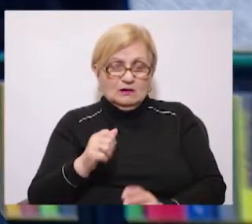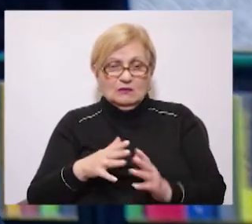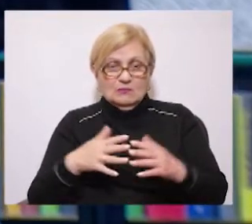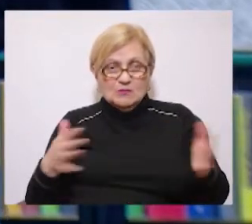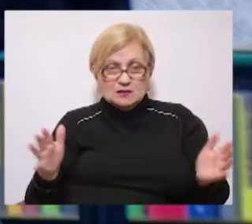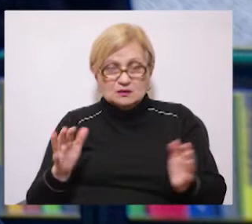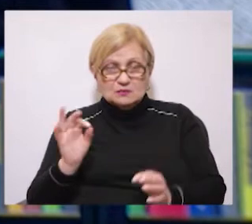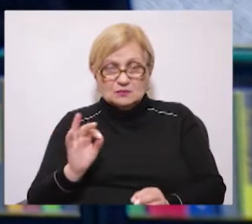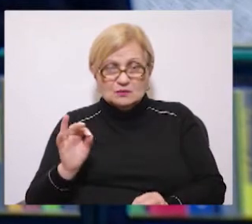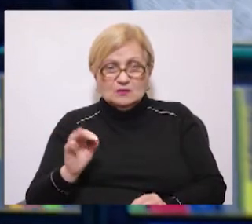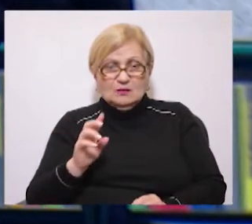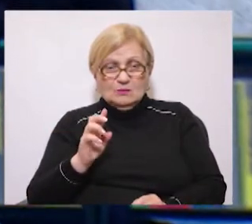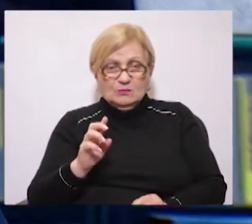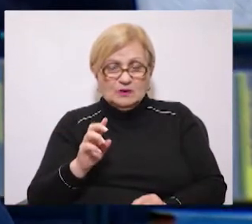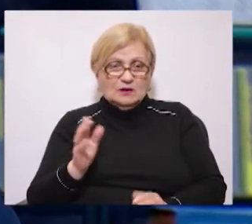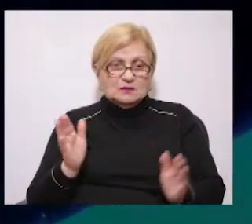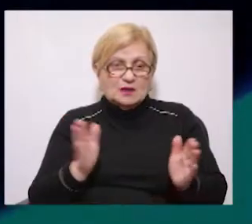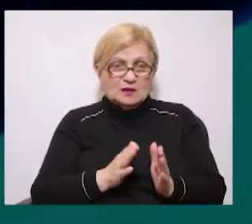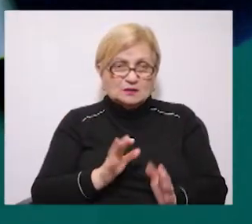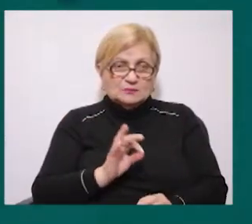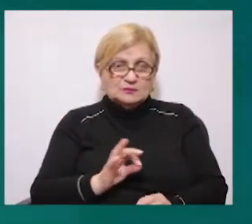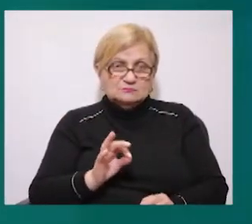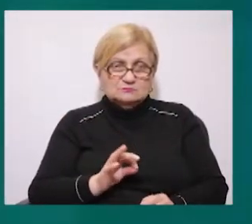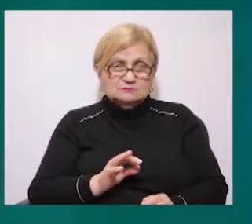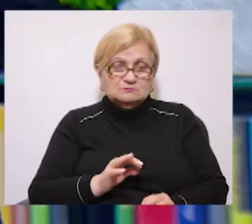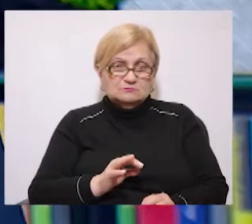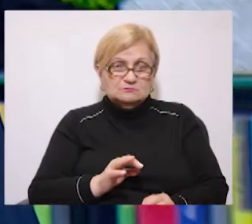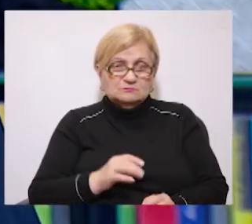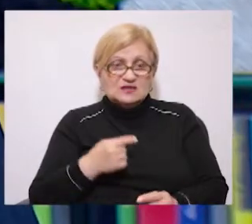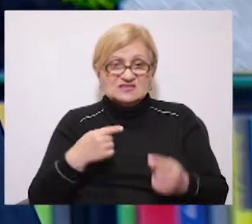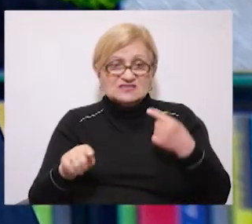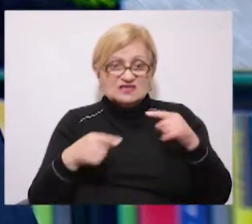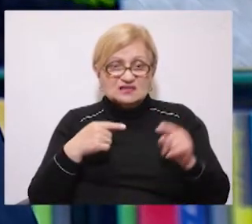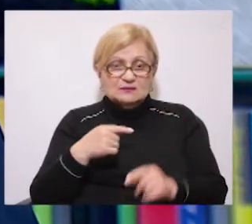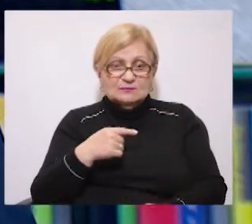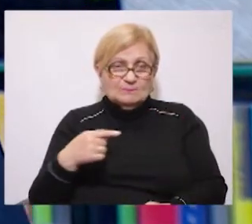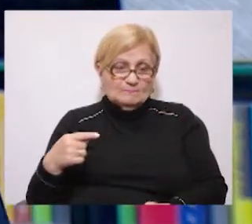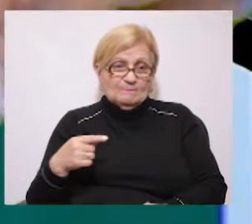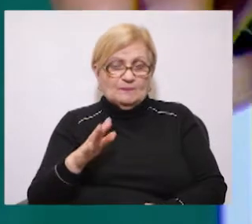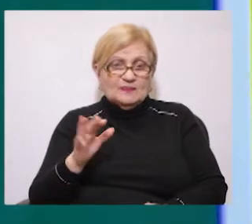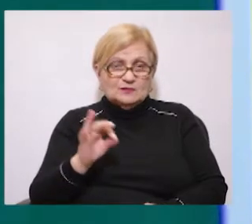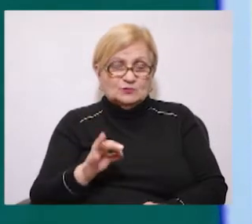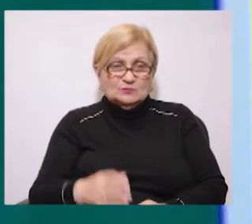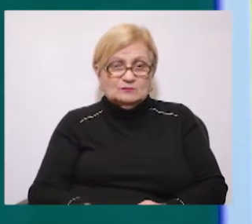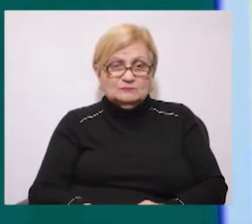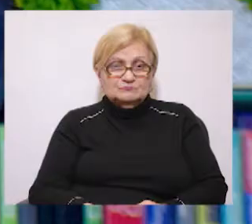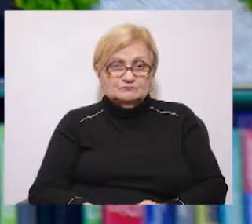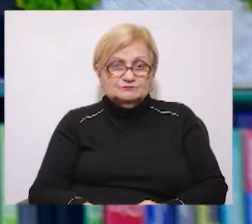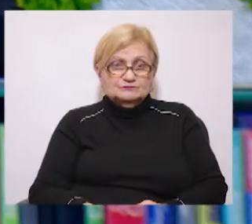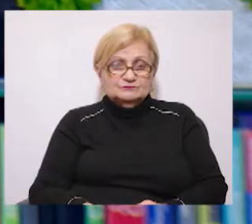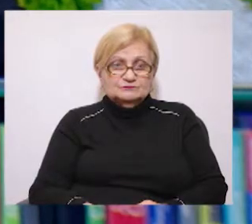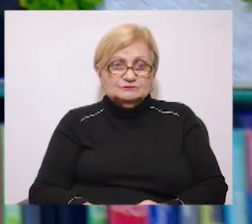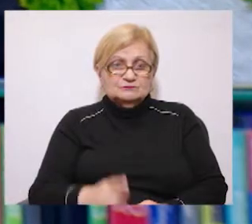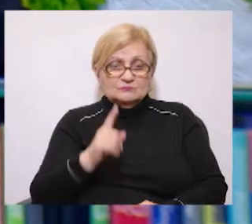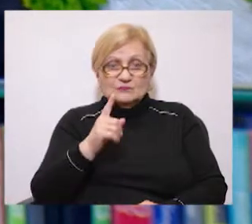მეტი 0-ზე, b ნაკლები 0-ზე. ფაქტობრივად რა ჩავწერე, სხვადასხვა ნიშნები, ნამრავლი არის 0. ერთი შემთხვევა